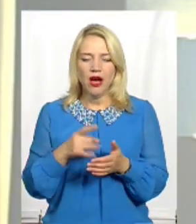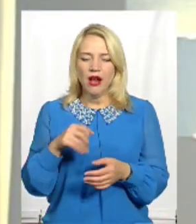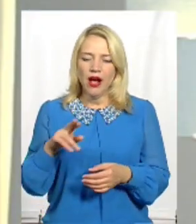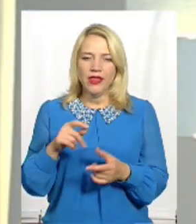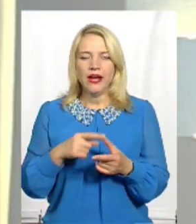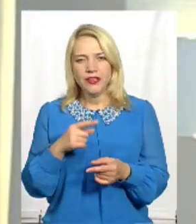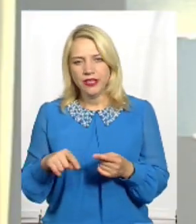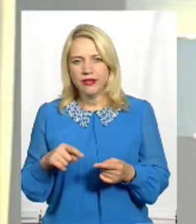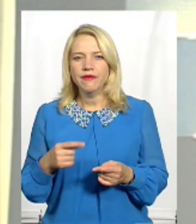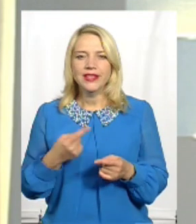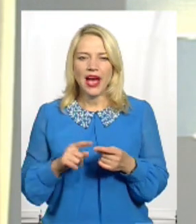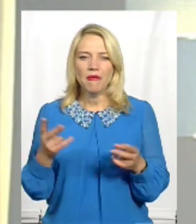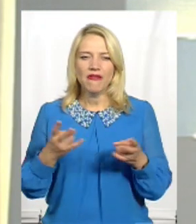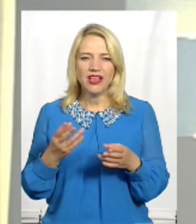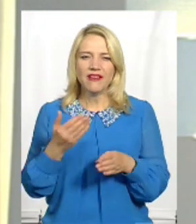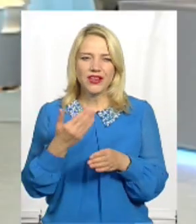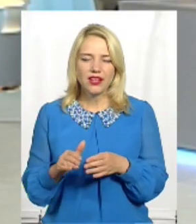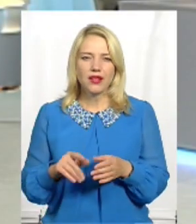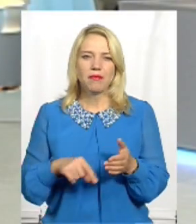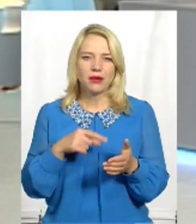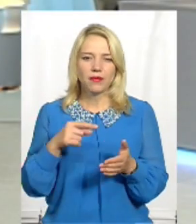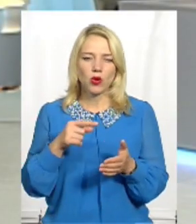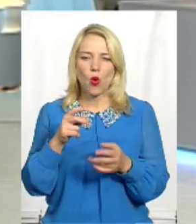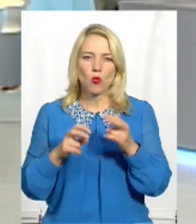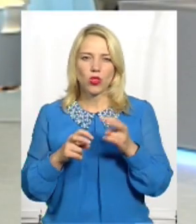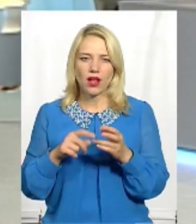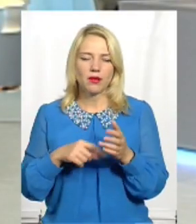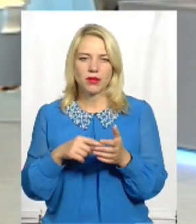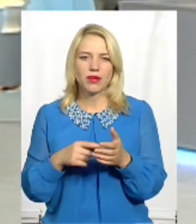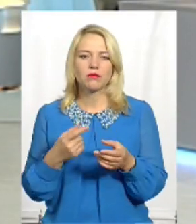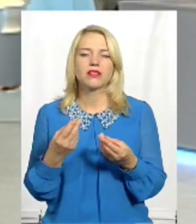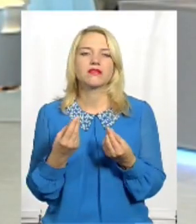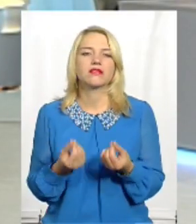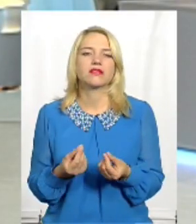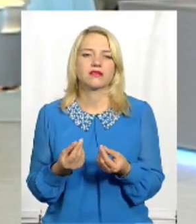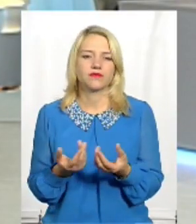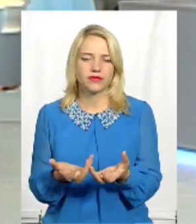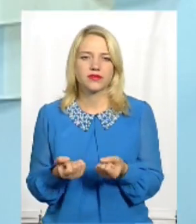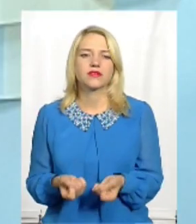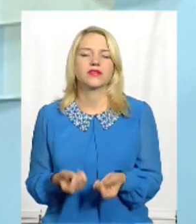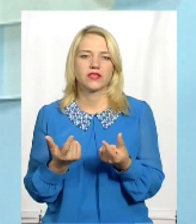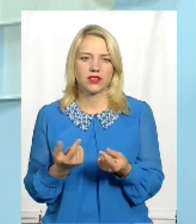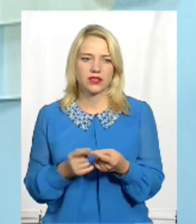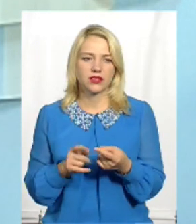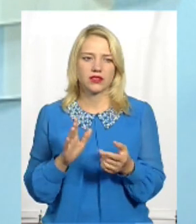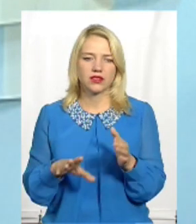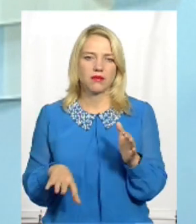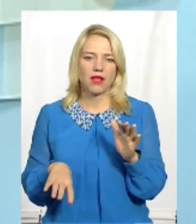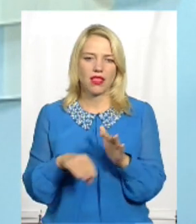Ну, це повинно виділити комунальне підприємство. А звідки комунальне підприємство їх візьме? Це тільки платний